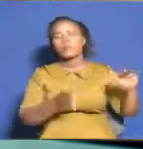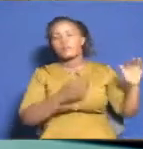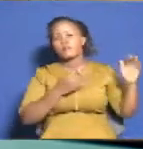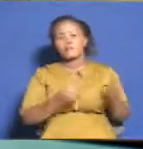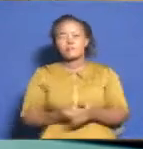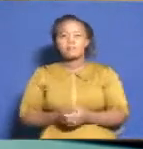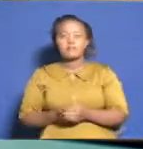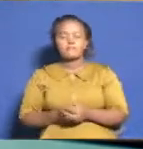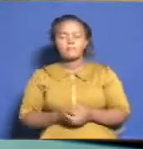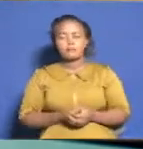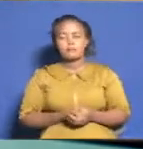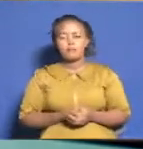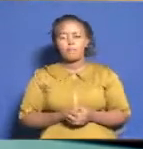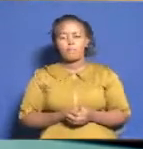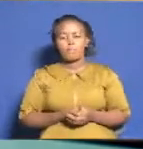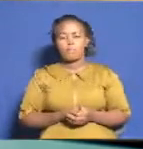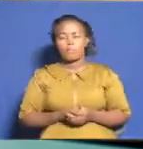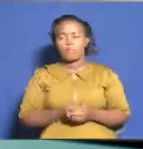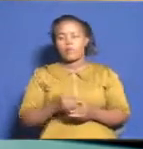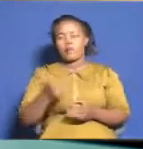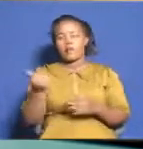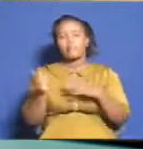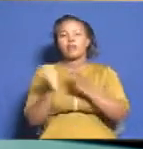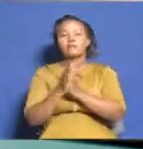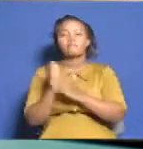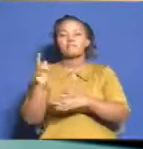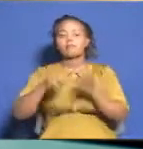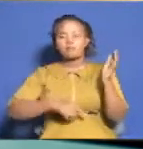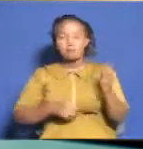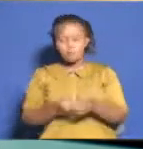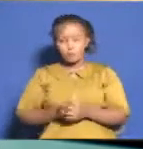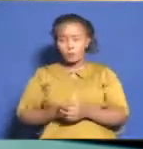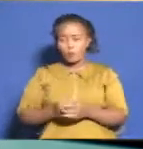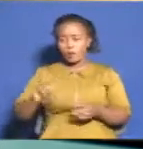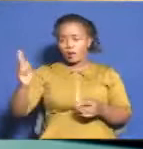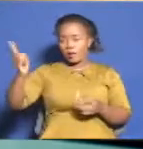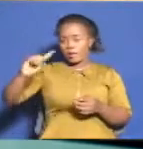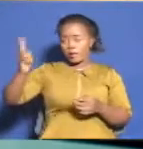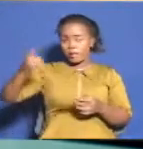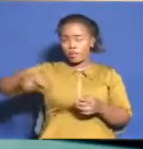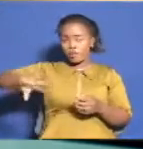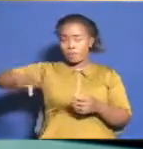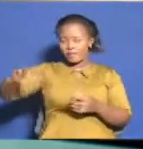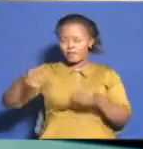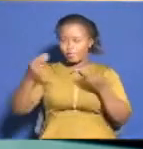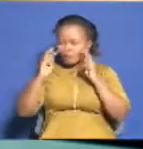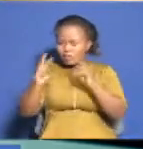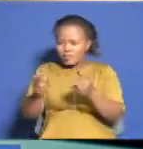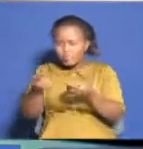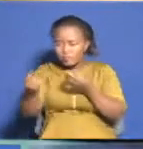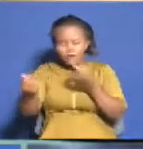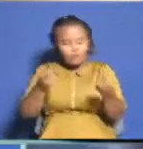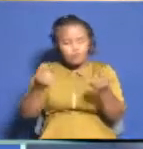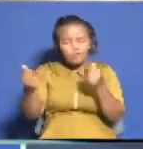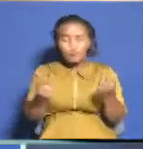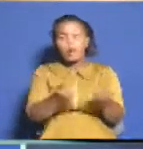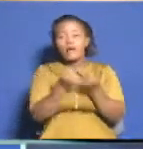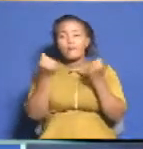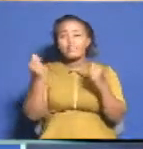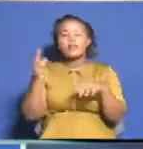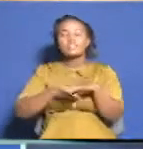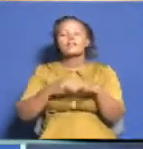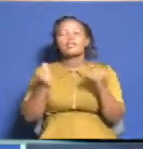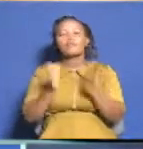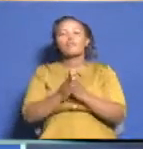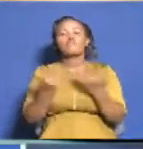Fake Safina Achengo Uma, jiji la Nairobi lilishuhudia shughuli chache wakati wa maadhimisho ya sikukuu ya